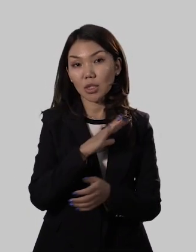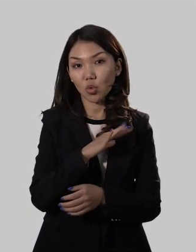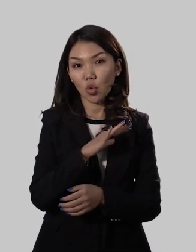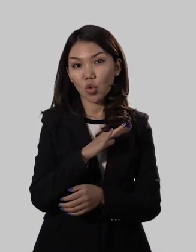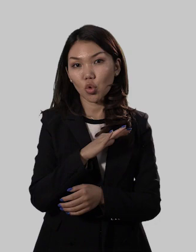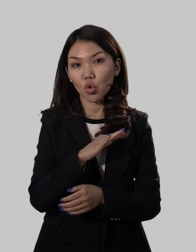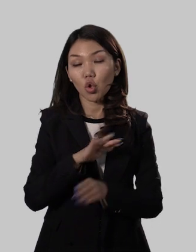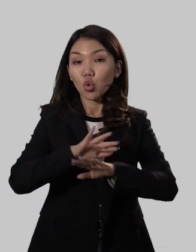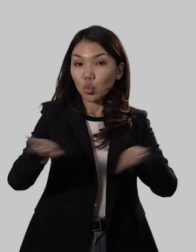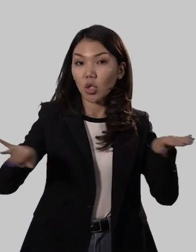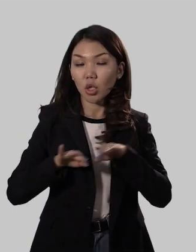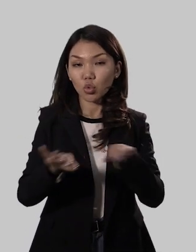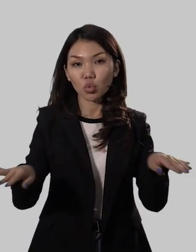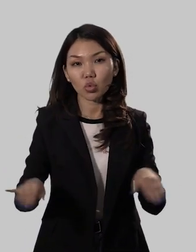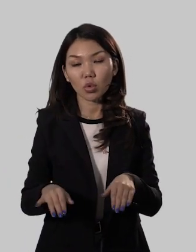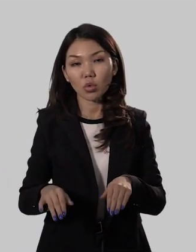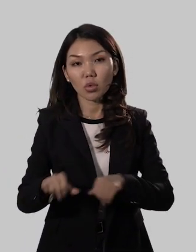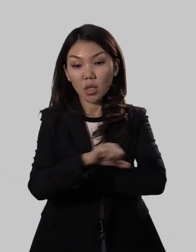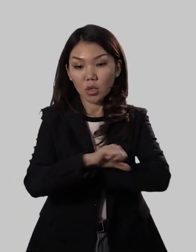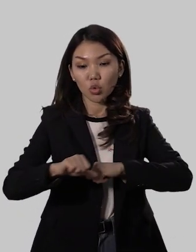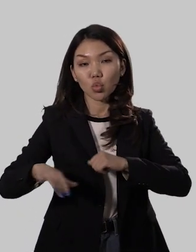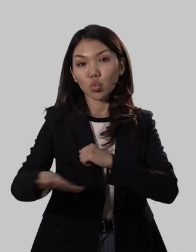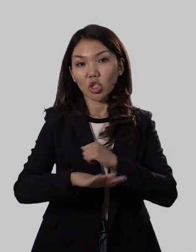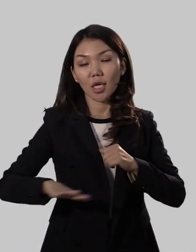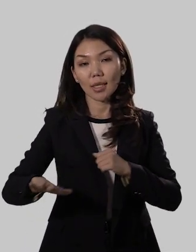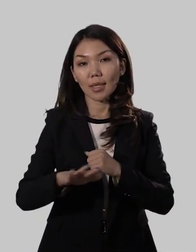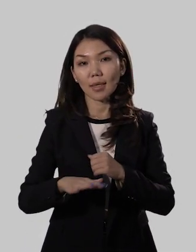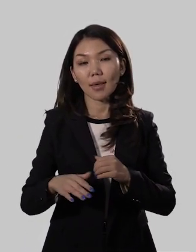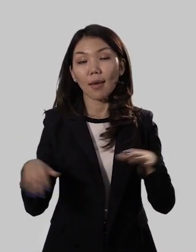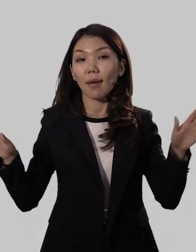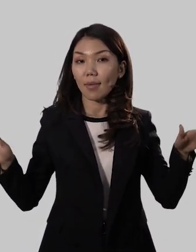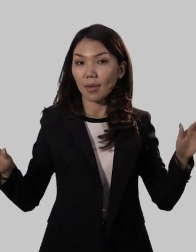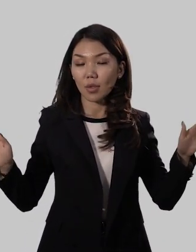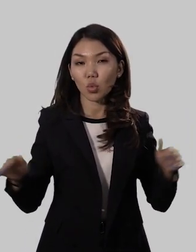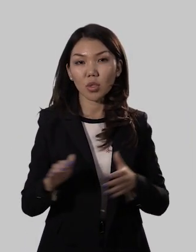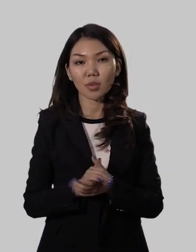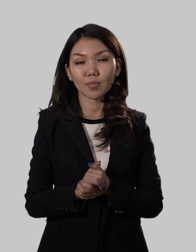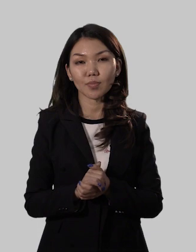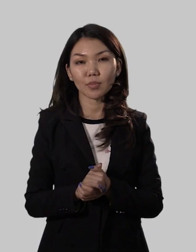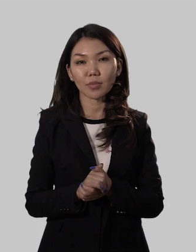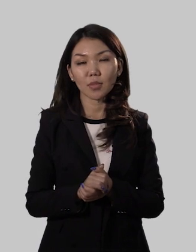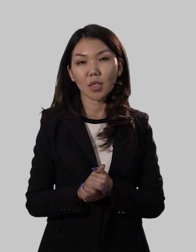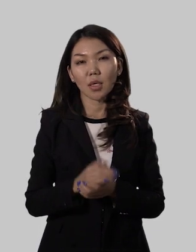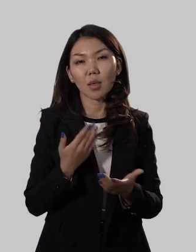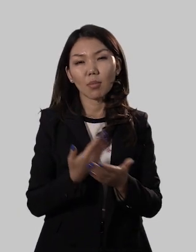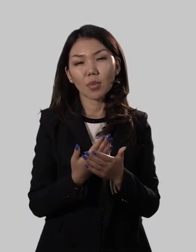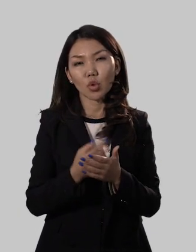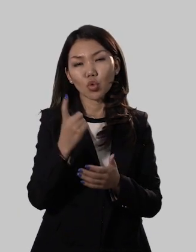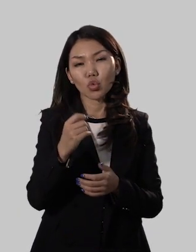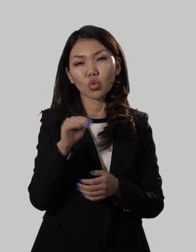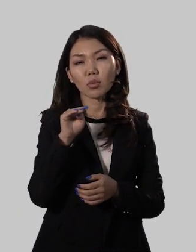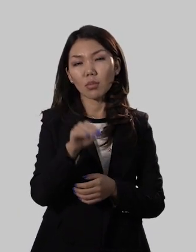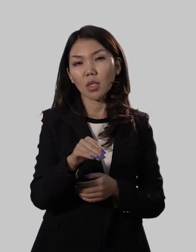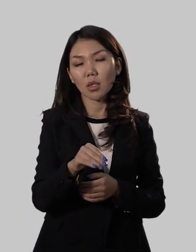Ысык Көлдө сууда сүзгөн, суу жээктерине байырлаган канаттуулардын 100 миңге жакын